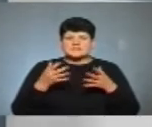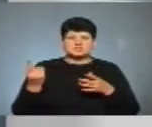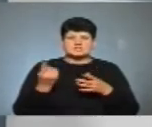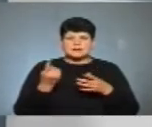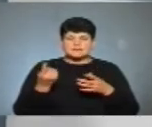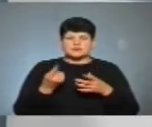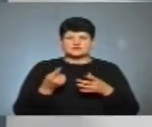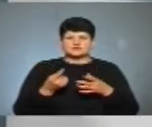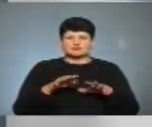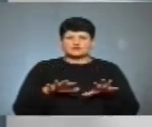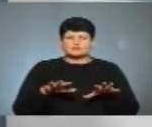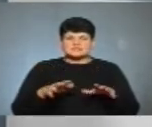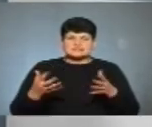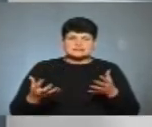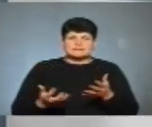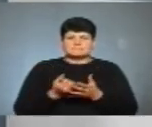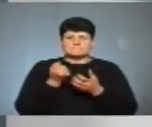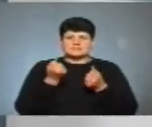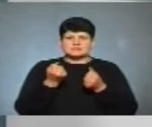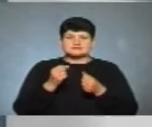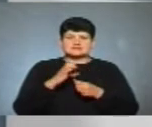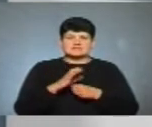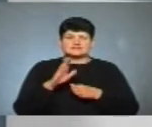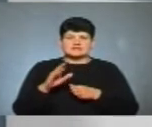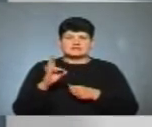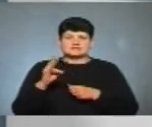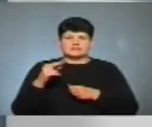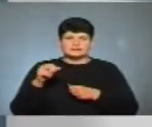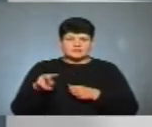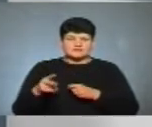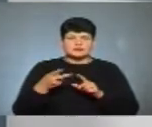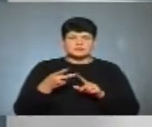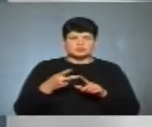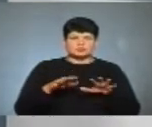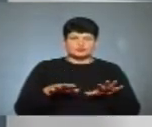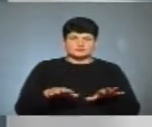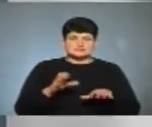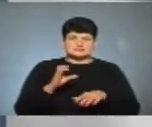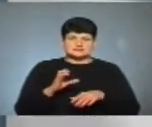місці підтримку здобув Сергій Віталійович Надал, на другому місці